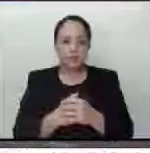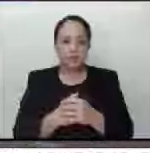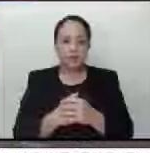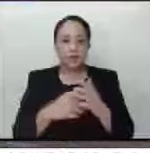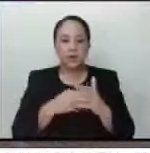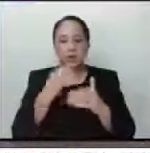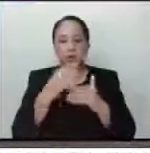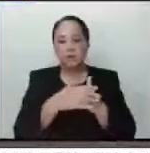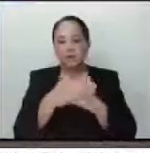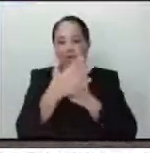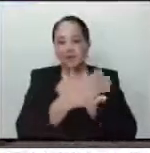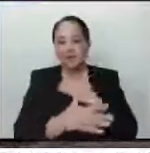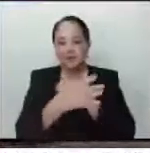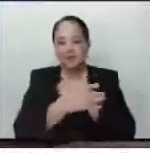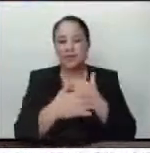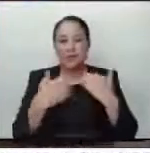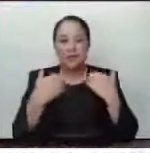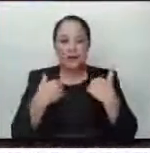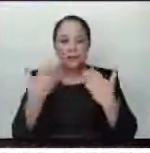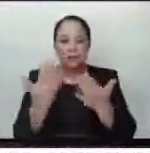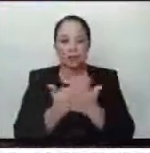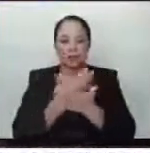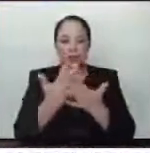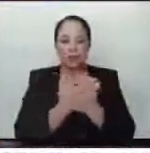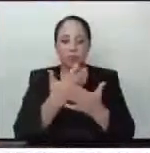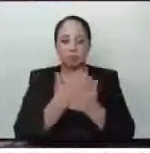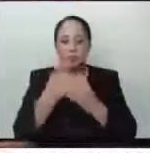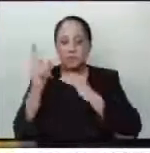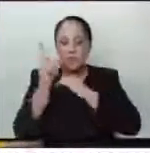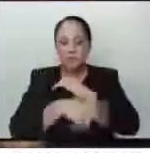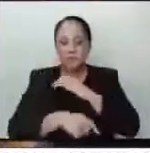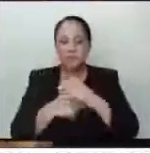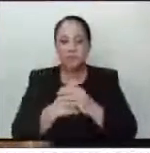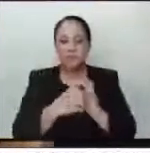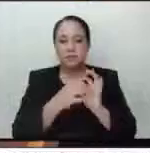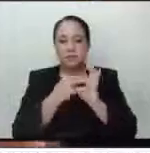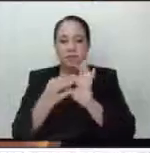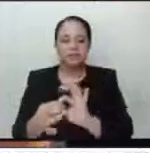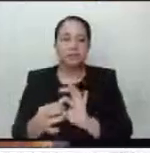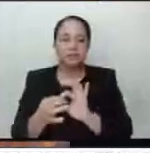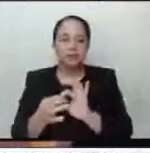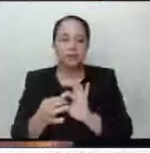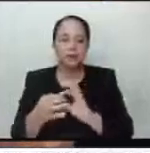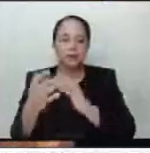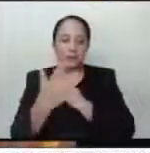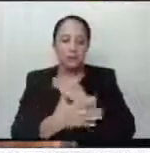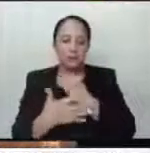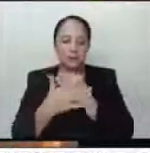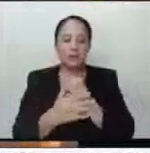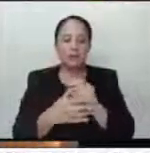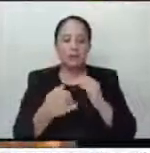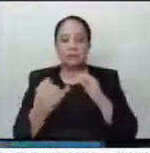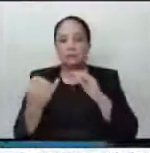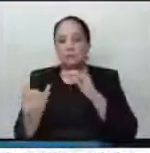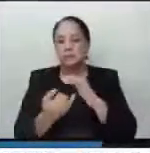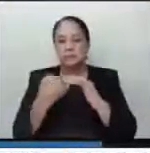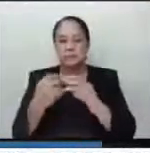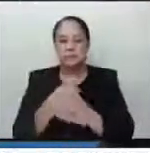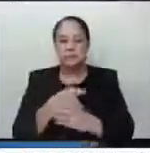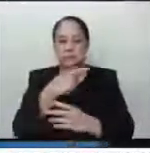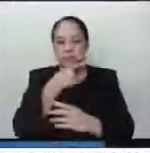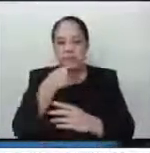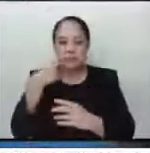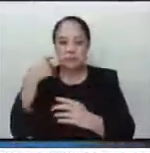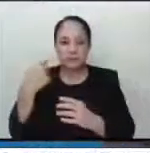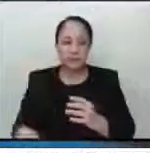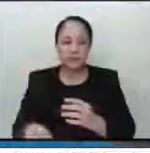Muling naglabas ng mga panibagong sanctions ang mga kaalyadong bansa para i-isolate ang Russia. Sa US Congress, bumoto ang